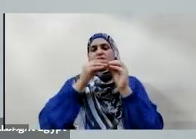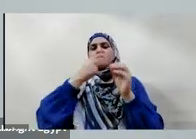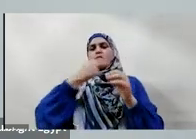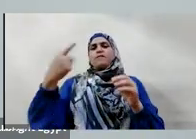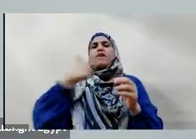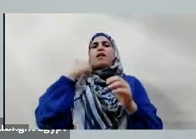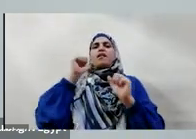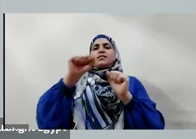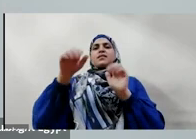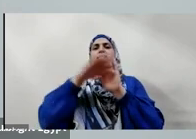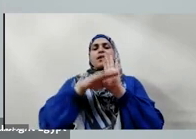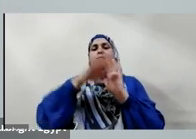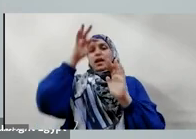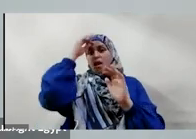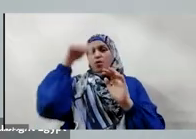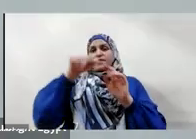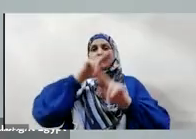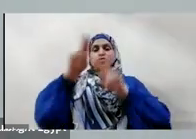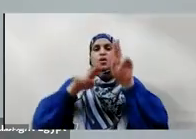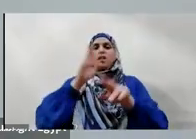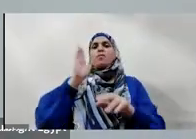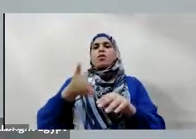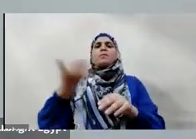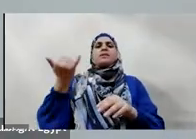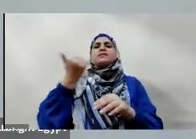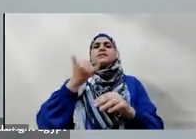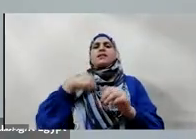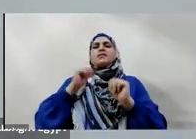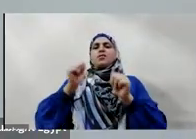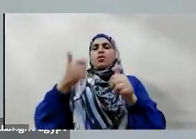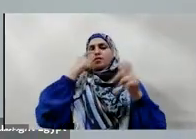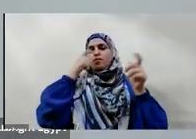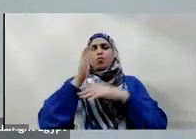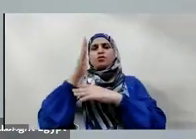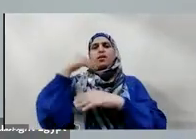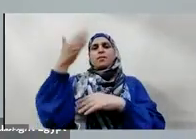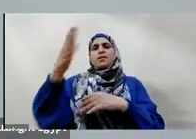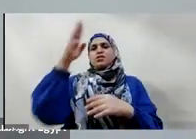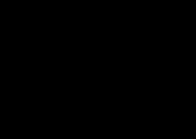بالبرنامج. ولو عندكم أي استفسارات تقدروا تحضروا الـ Q&A session اللي جاي. شكرا جدا لحضرتك.